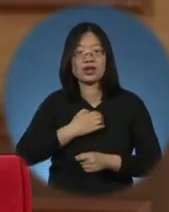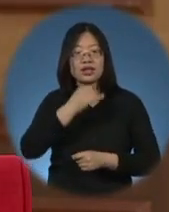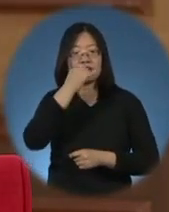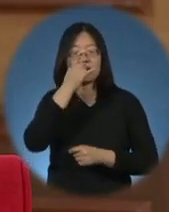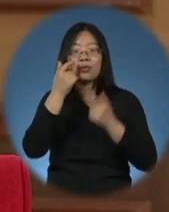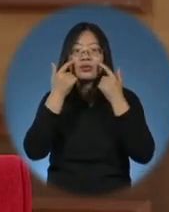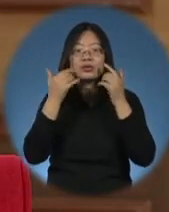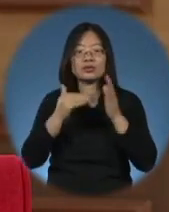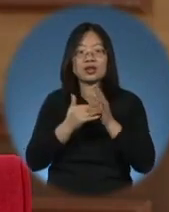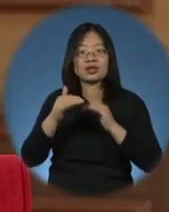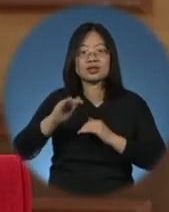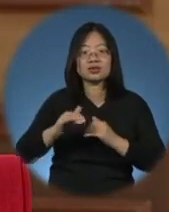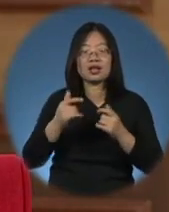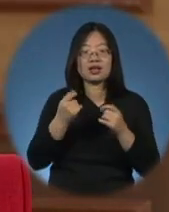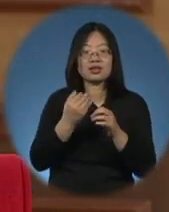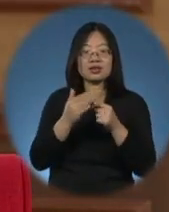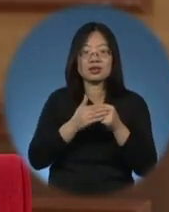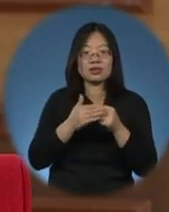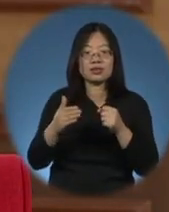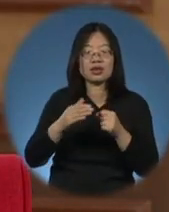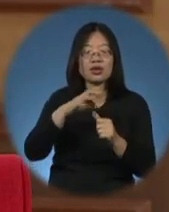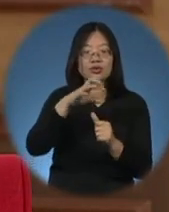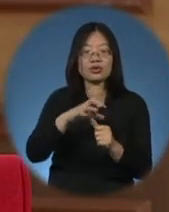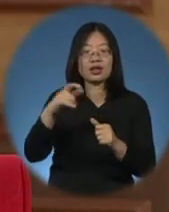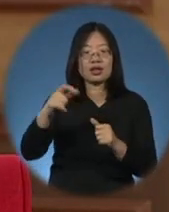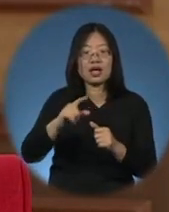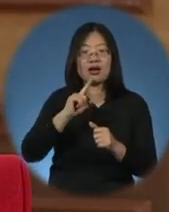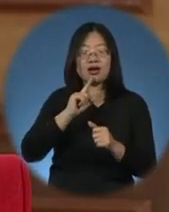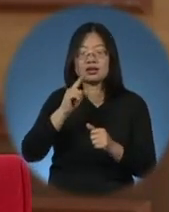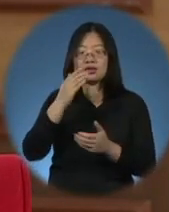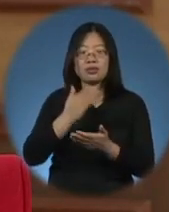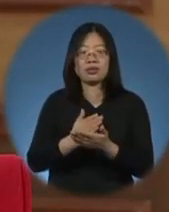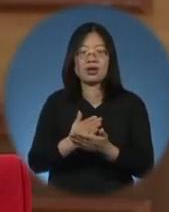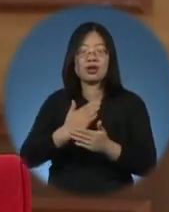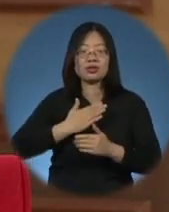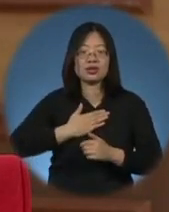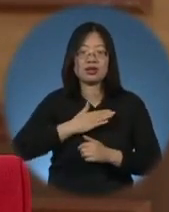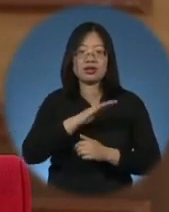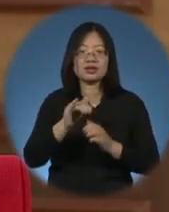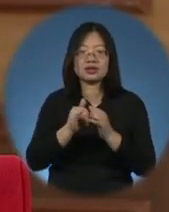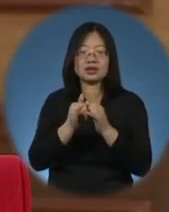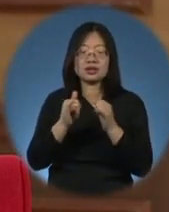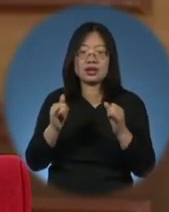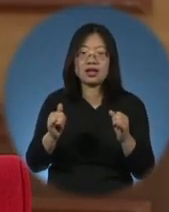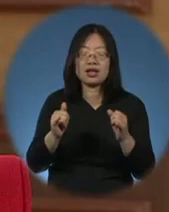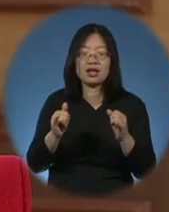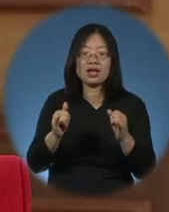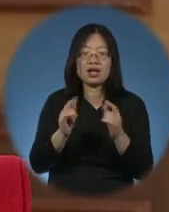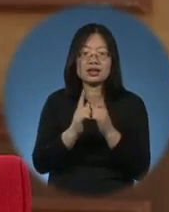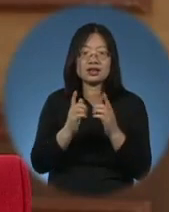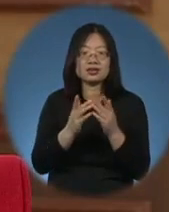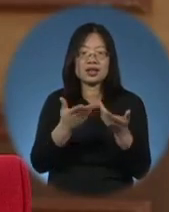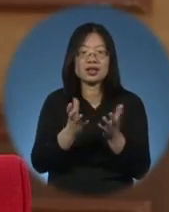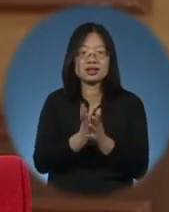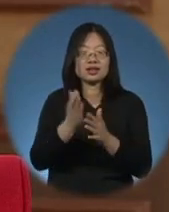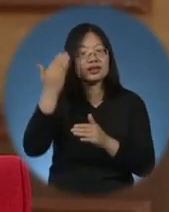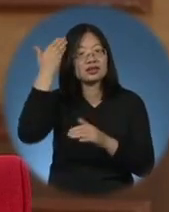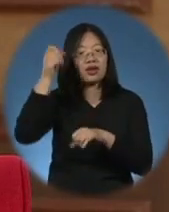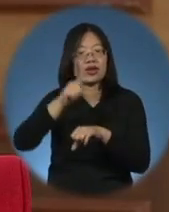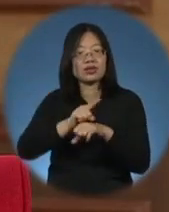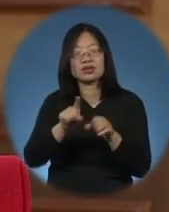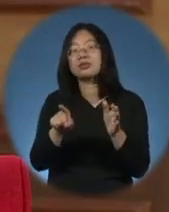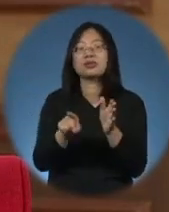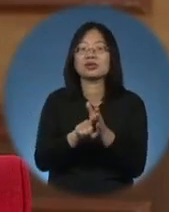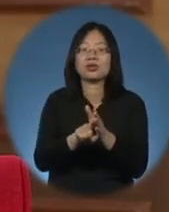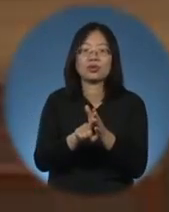것은 분명하지만 그렇다고 해서 또 규제를 강화하거나 그런 것보다는 저는 그 사람들의 그 집단지성을 믿고 자정